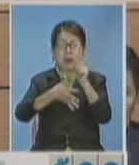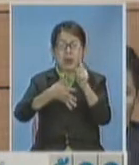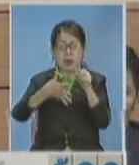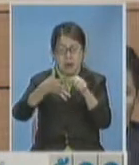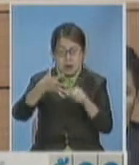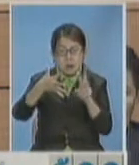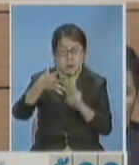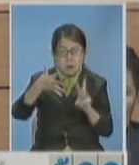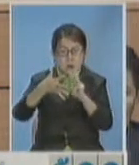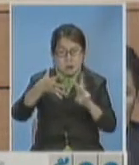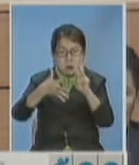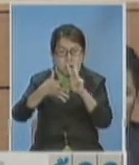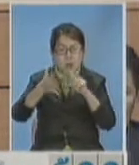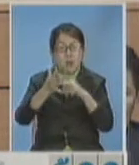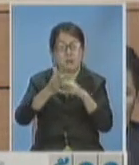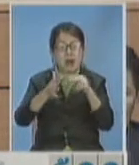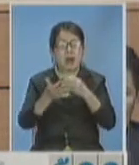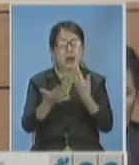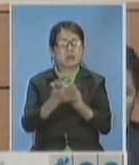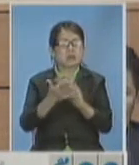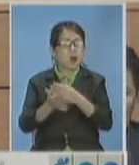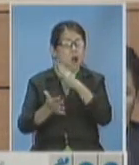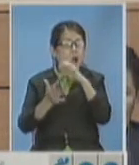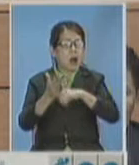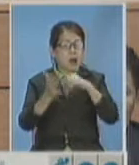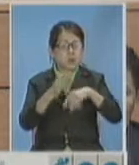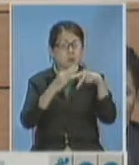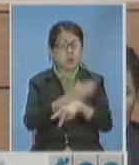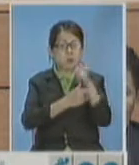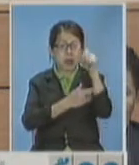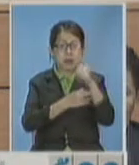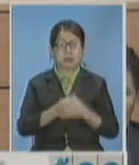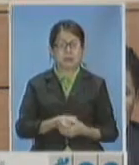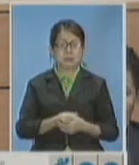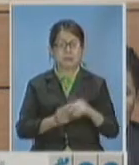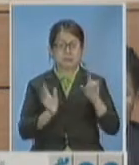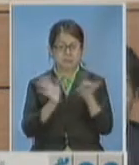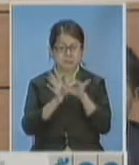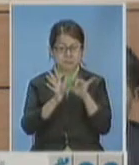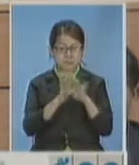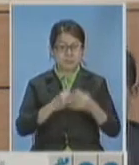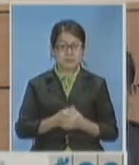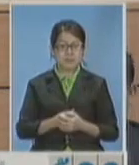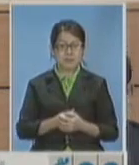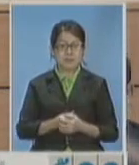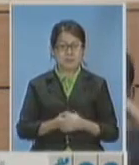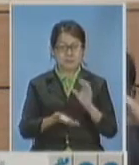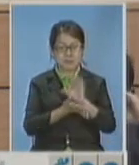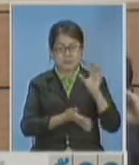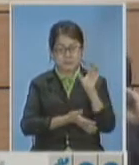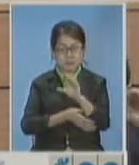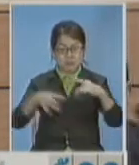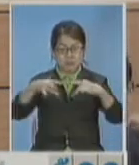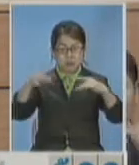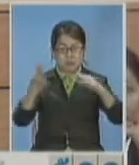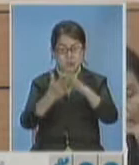จริตและประการสุดท้ายเป็นการจัดงบประมาณที่ไม่สนองตอบต่อนโยบายของรัฐ